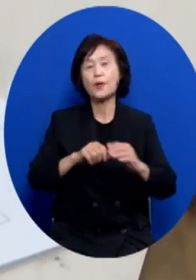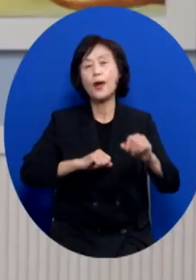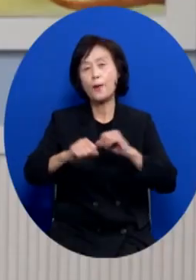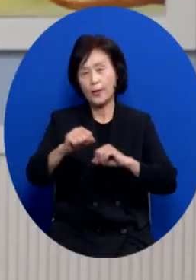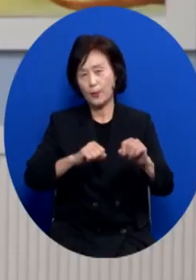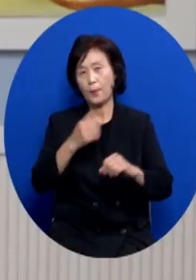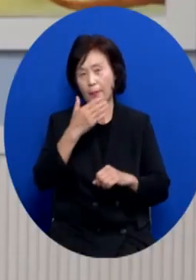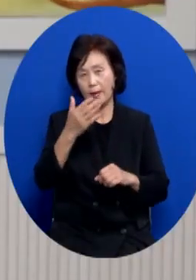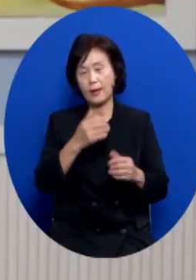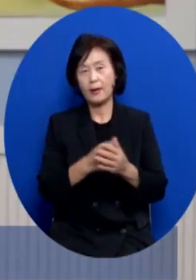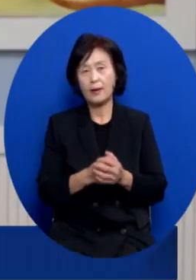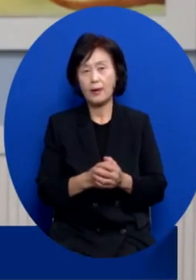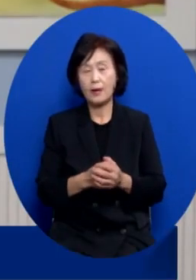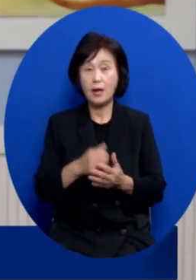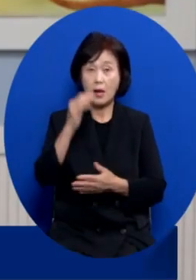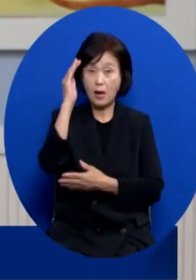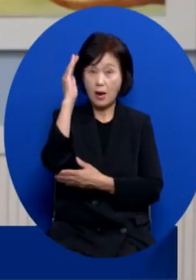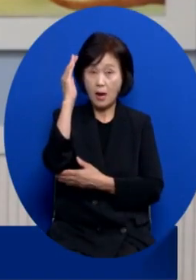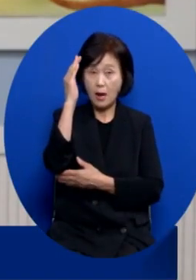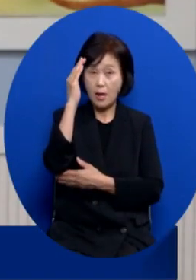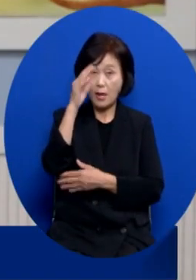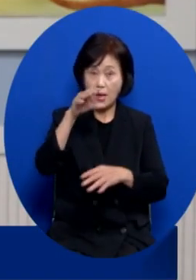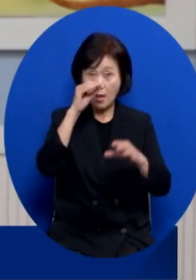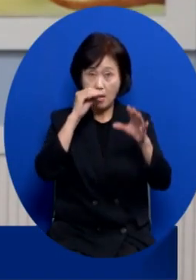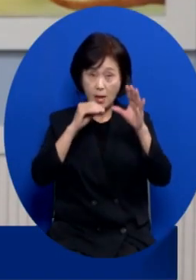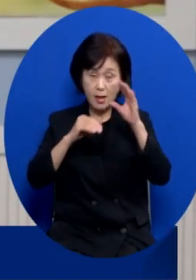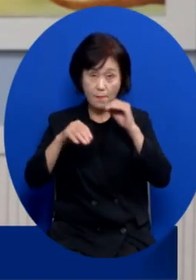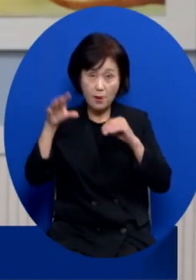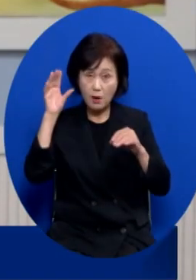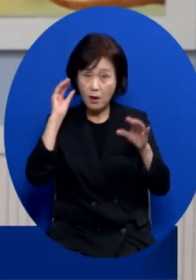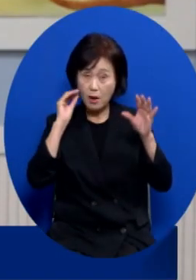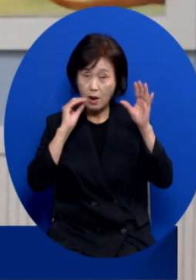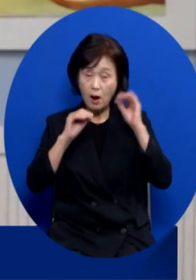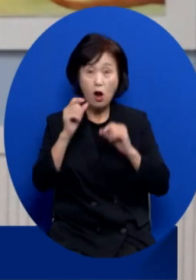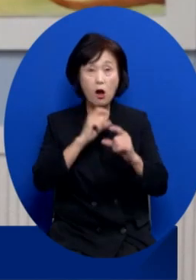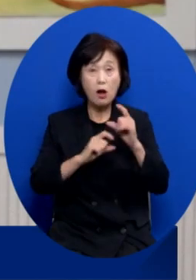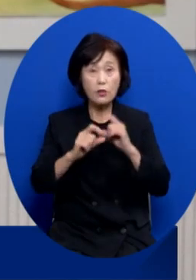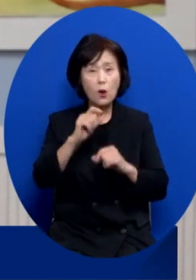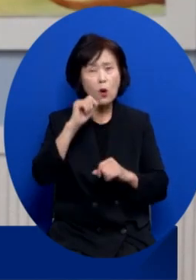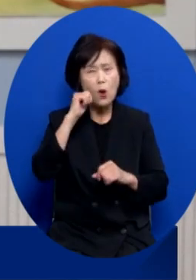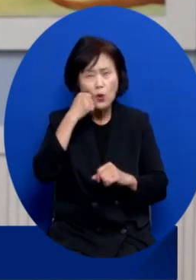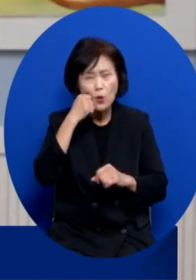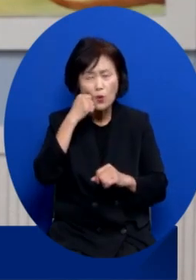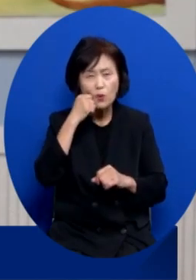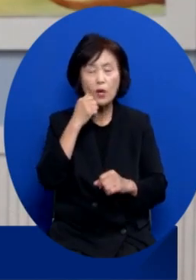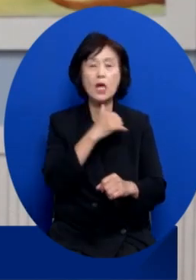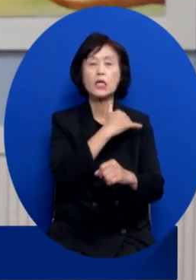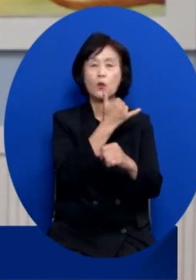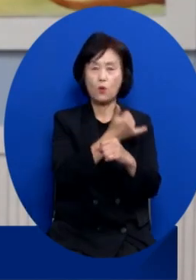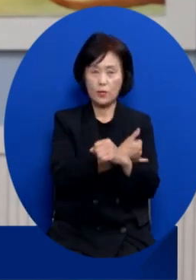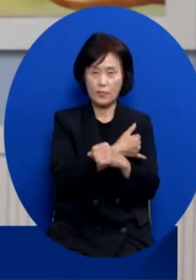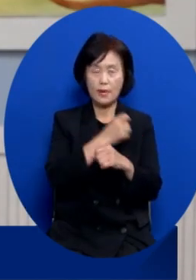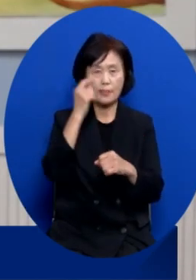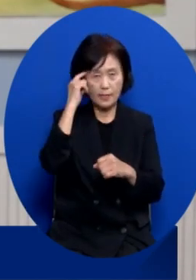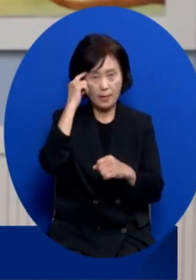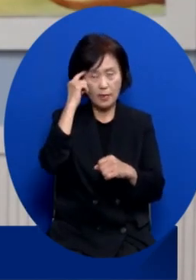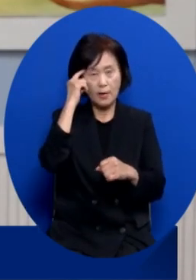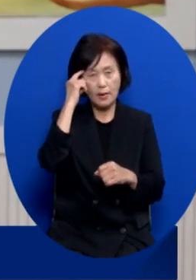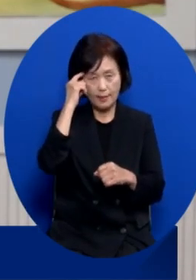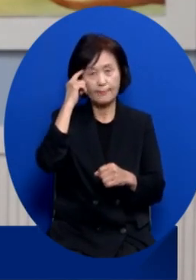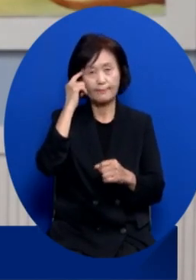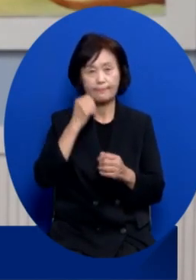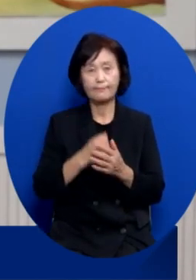것입니다 강의를 들으면 들을수록 더 어려운게 인권이 그나라는 것을 또 이렇게